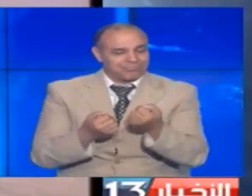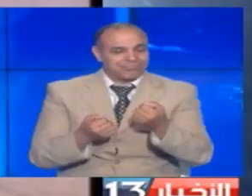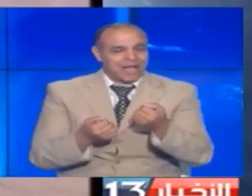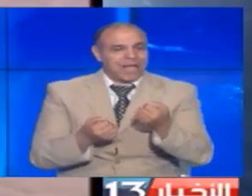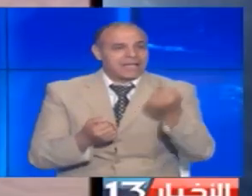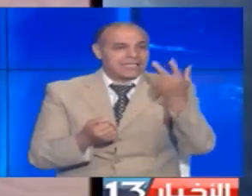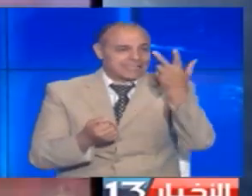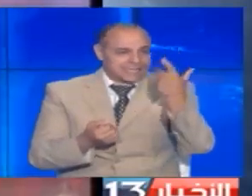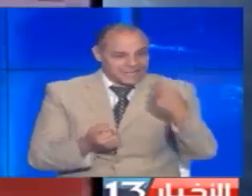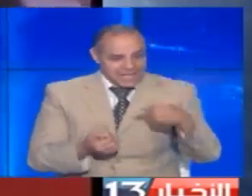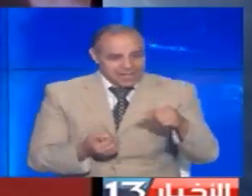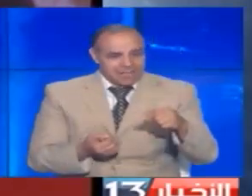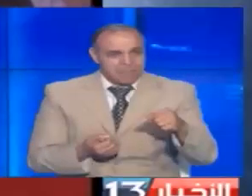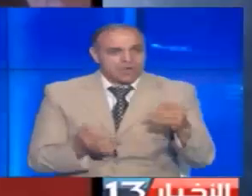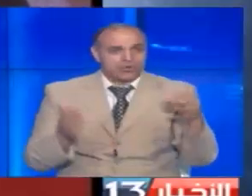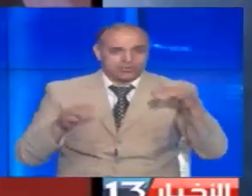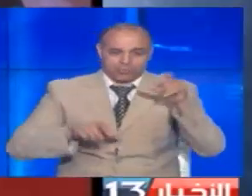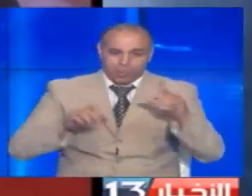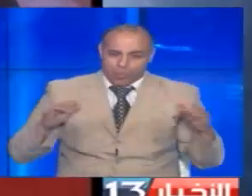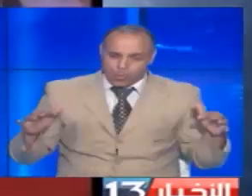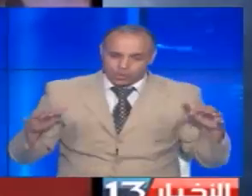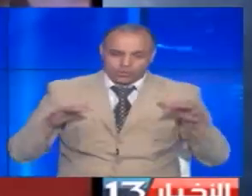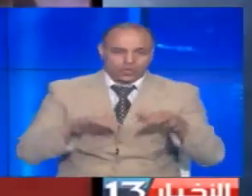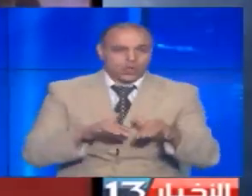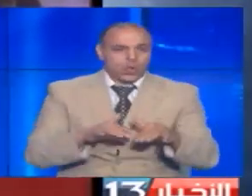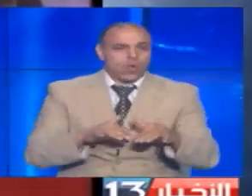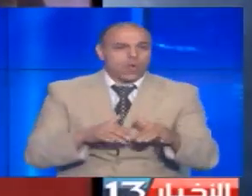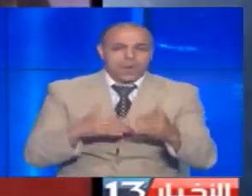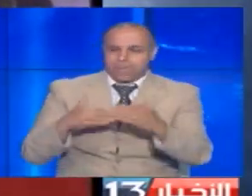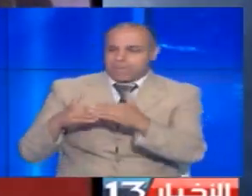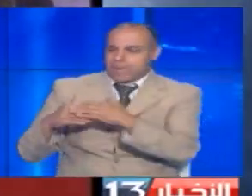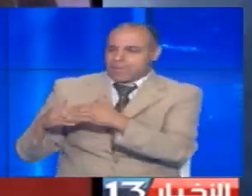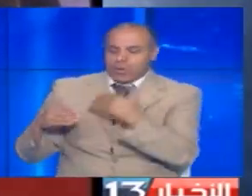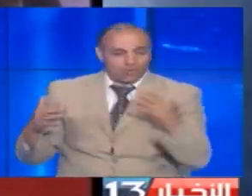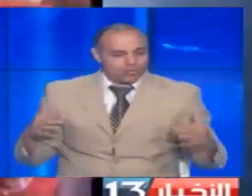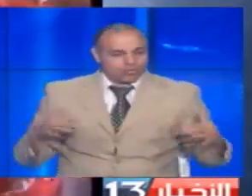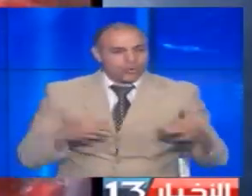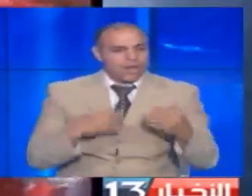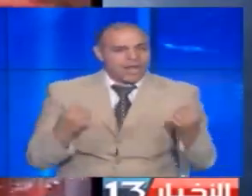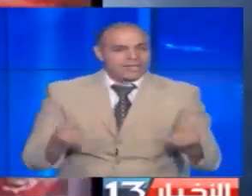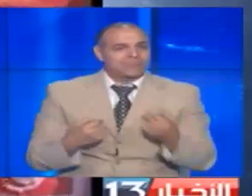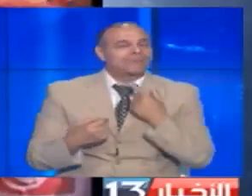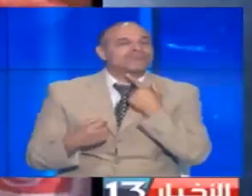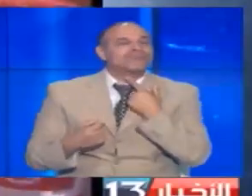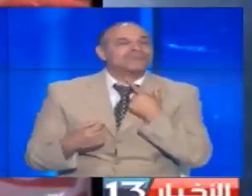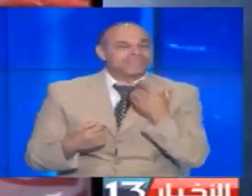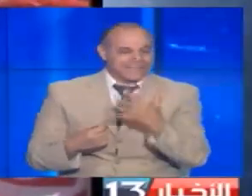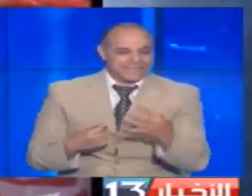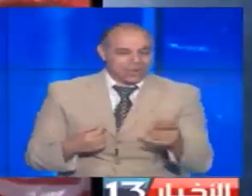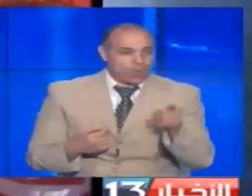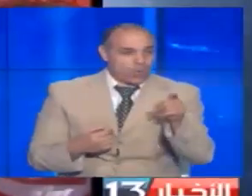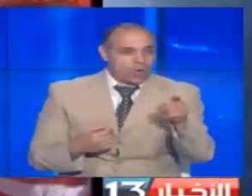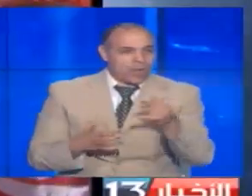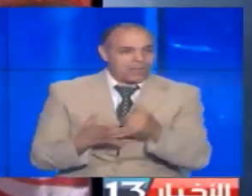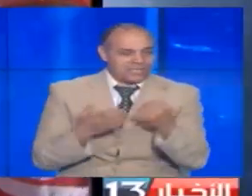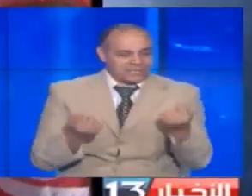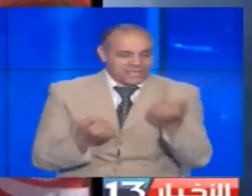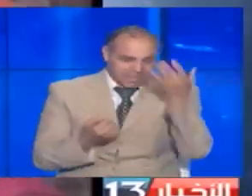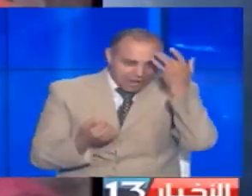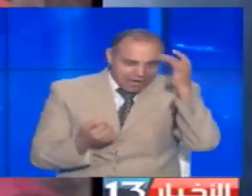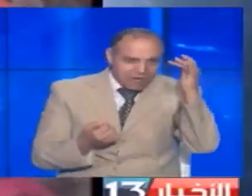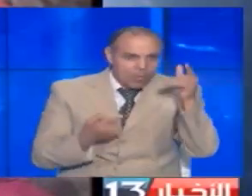مدى ثلاثه ايام حضرها جمهور غفير من القرى المجاوره وكشف ماذا تعطي استراتيجيه الوزاره للانشطه الثقافيه